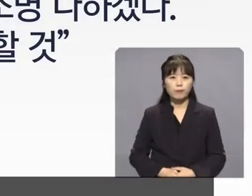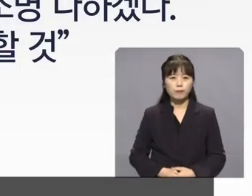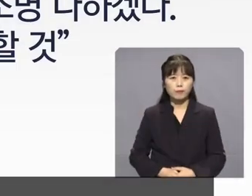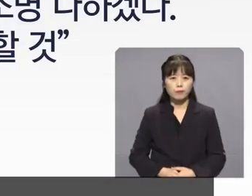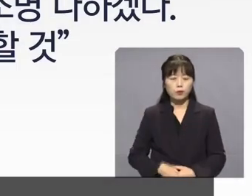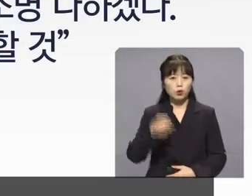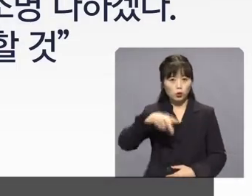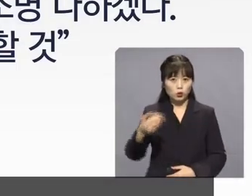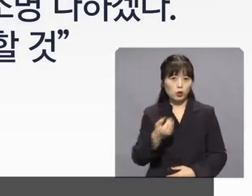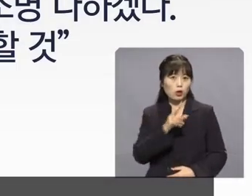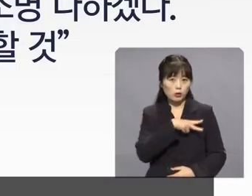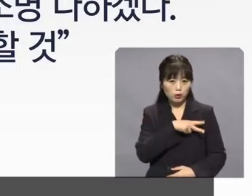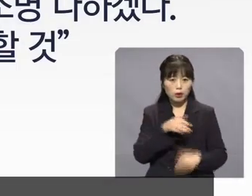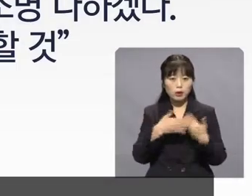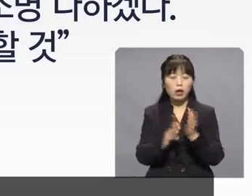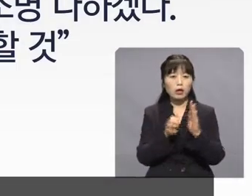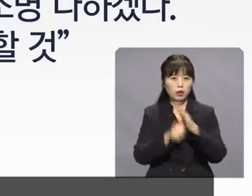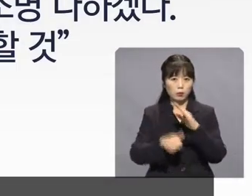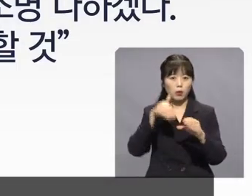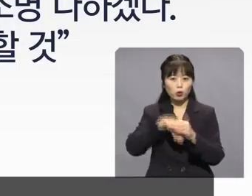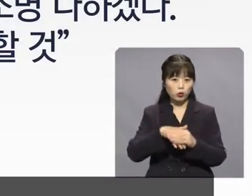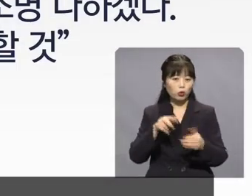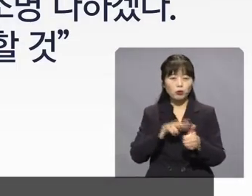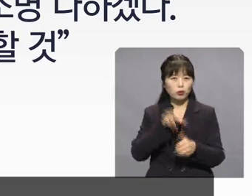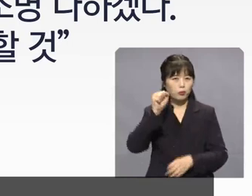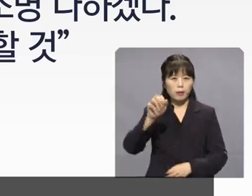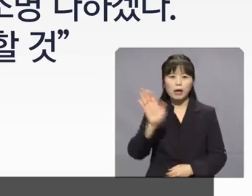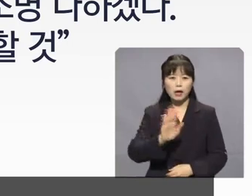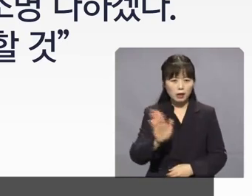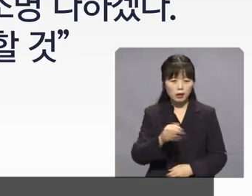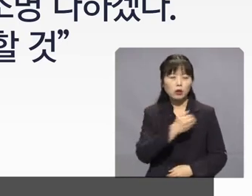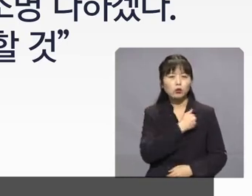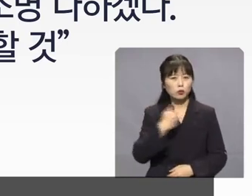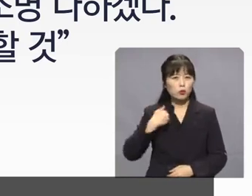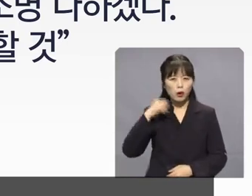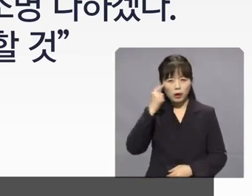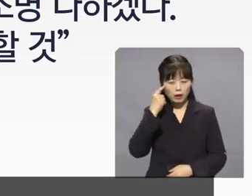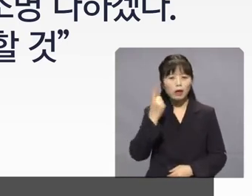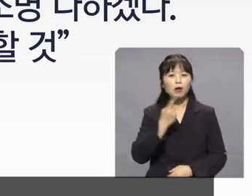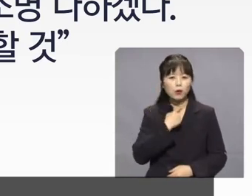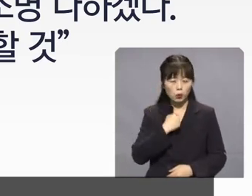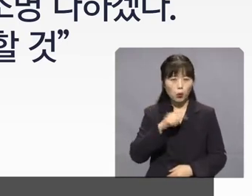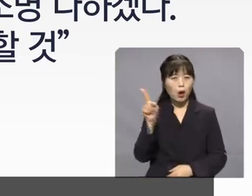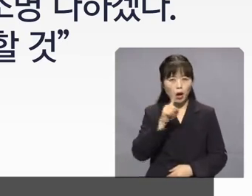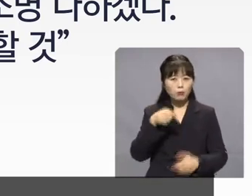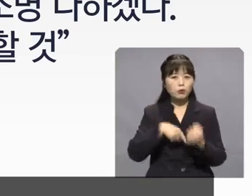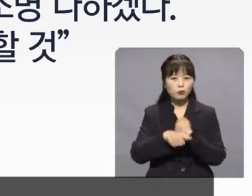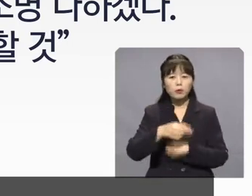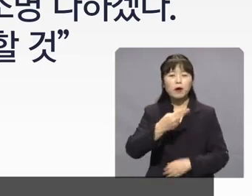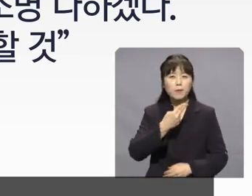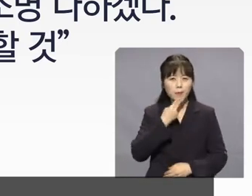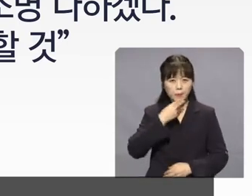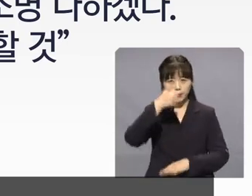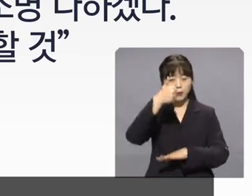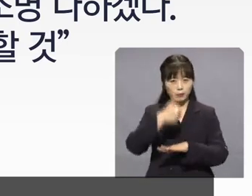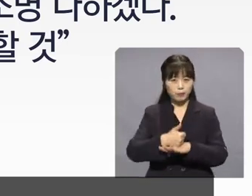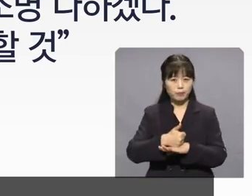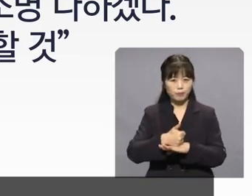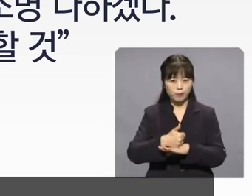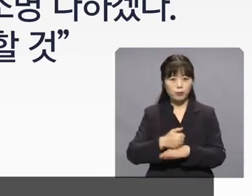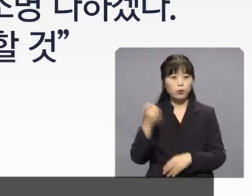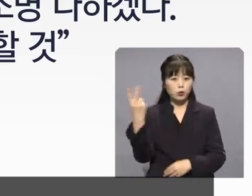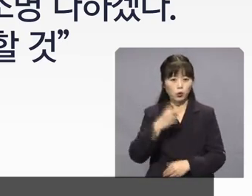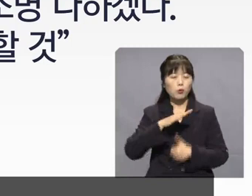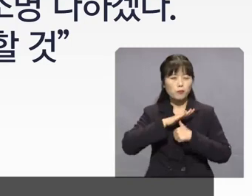자 유전 의원은 당대표 선거에 출마하지 않겠다 충분히 생각을 했고 아무 의미가 없다는